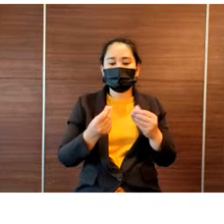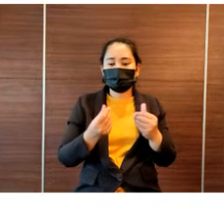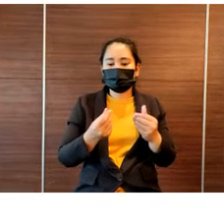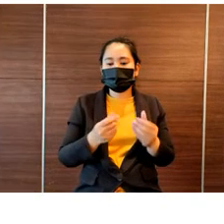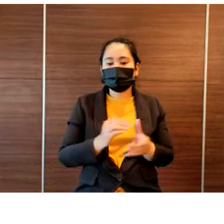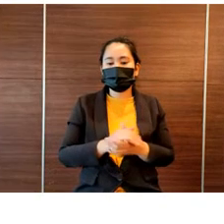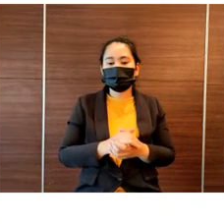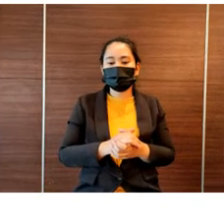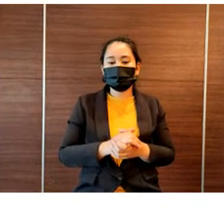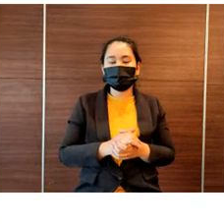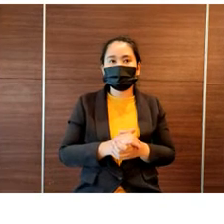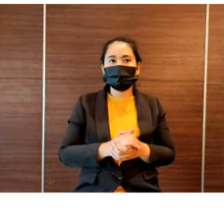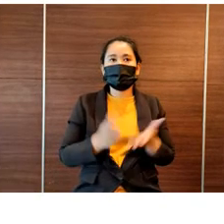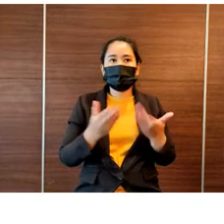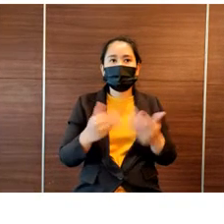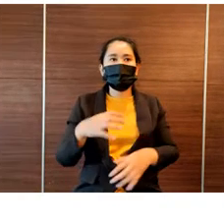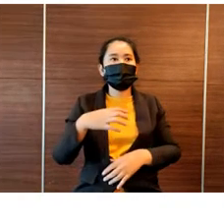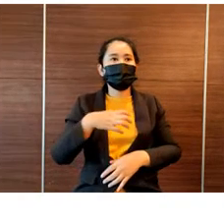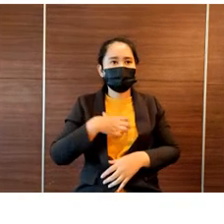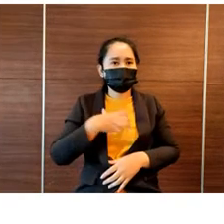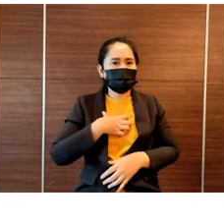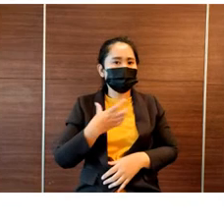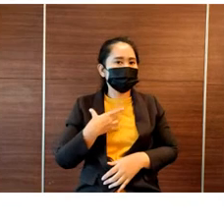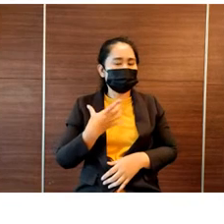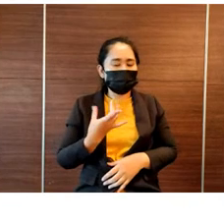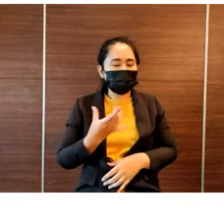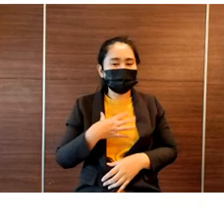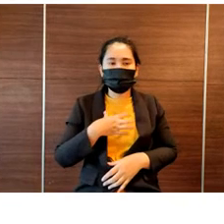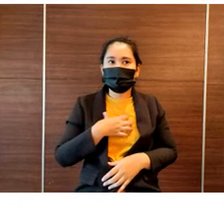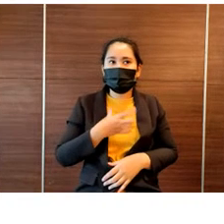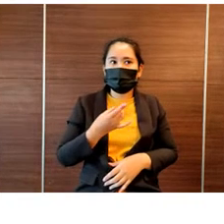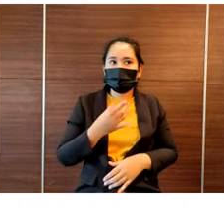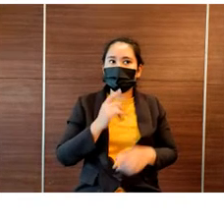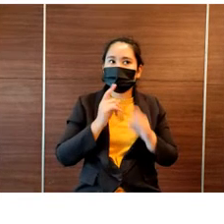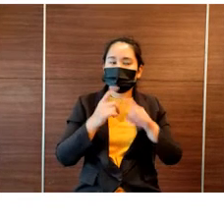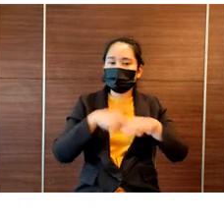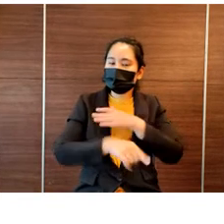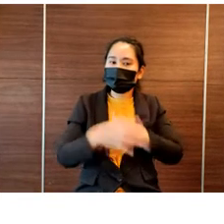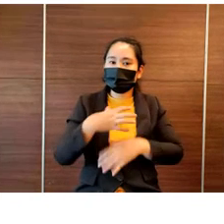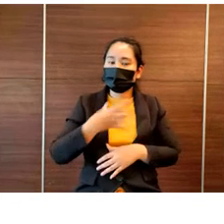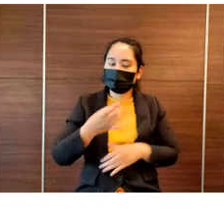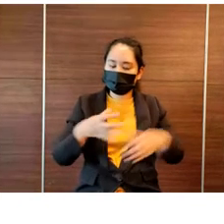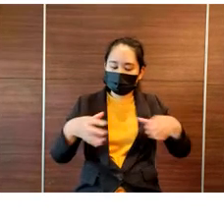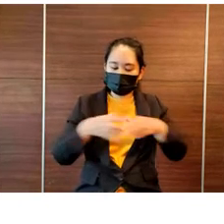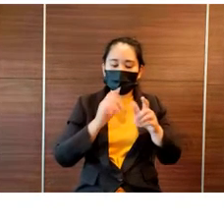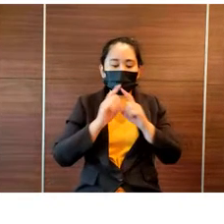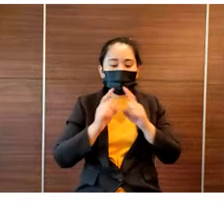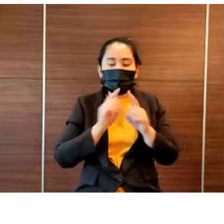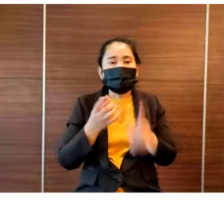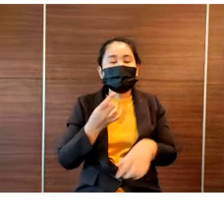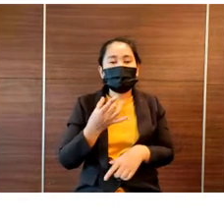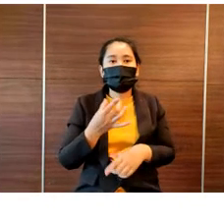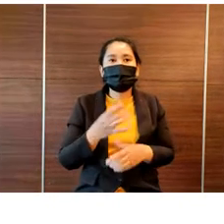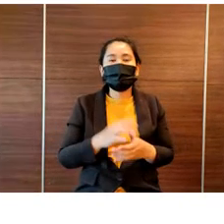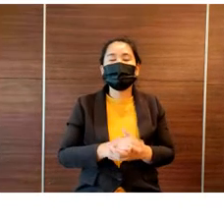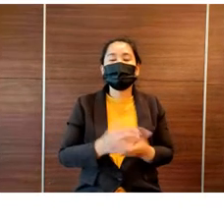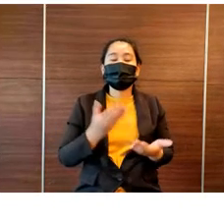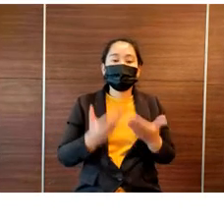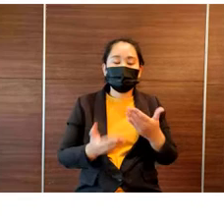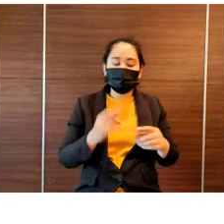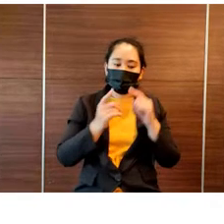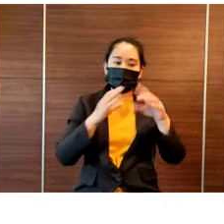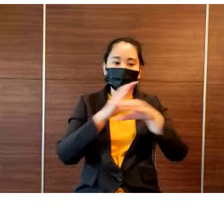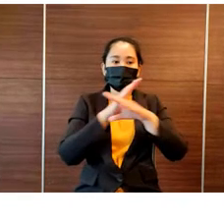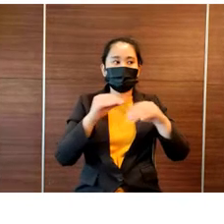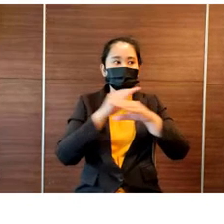ขามีความต้องการเฉพาะอะไรมากไหมคะสำหรับการที่จะเข้ารวมกลุ่มหรือการมาพูดคุยในเชิงของการที่จะแลกเปลี่ยน